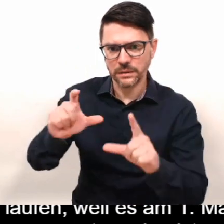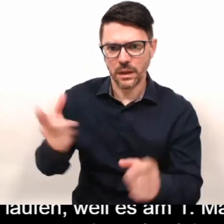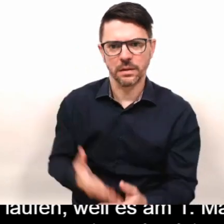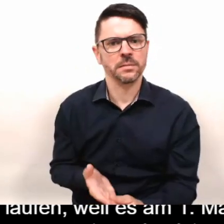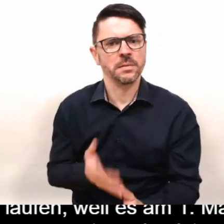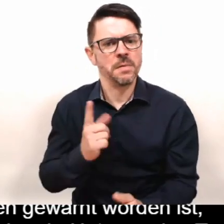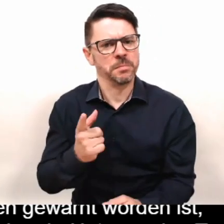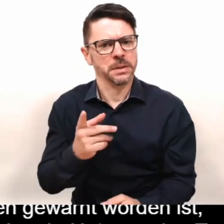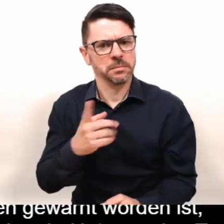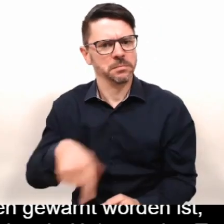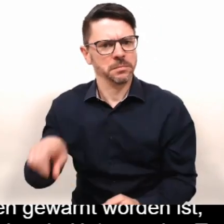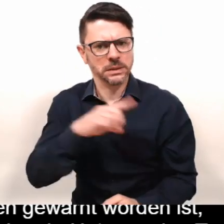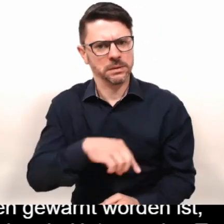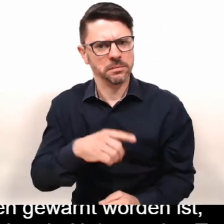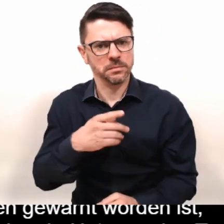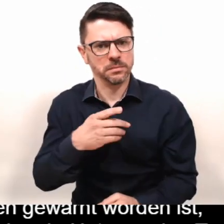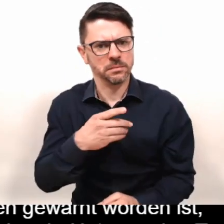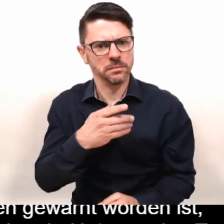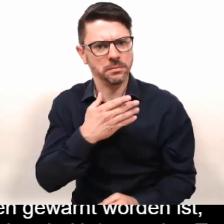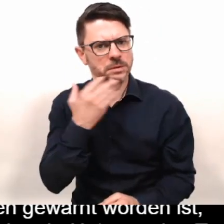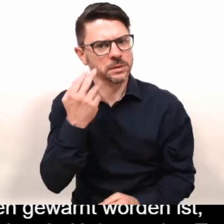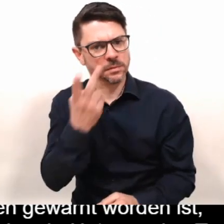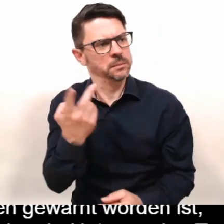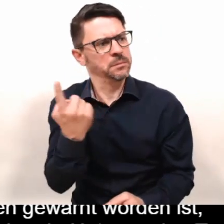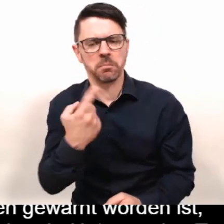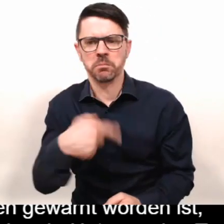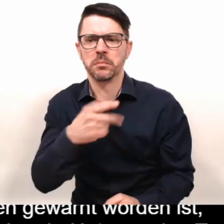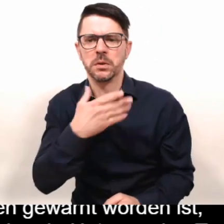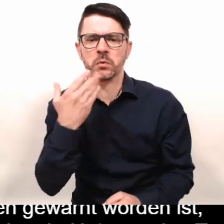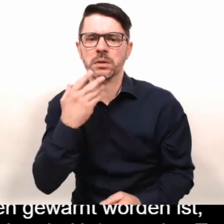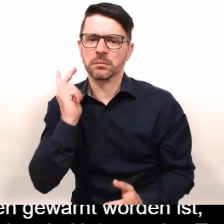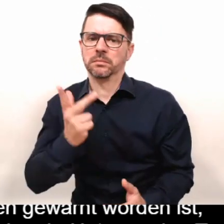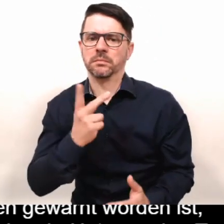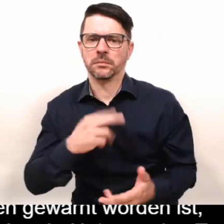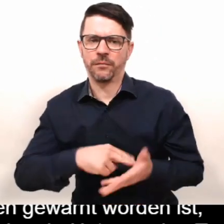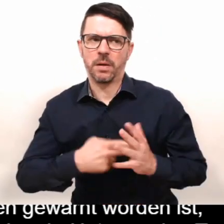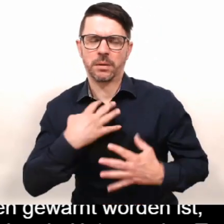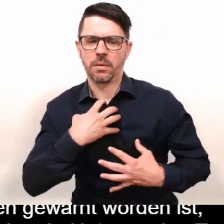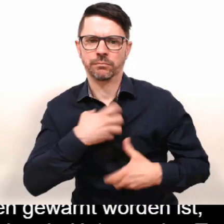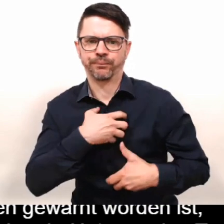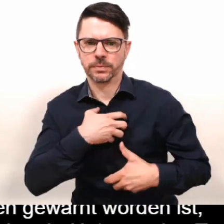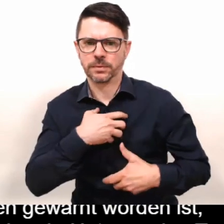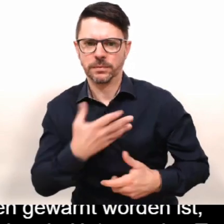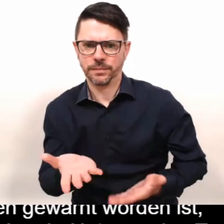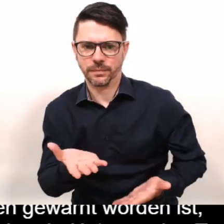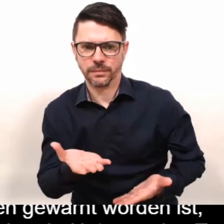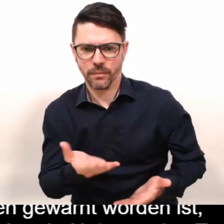war man da erstmal nicht so drauf eingestellt? Ja, vielen Dank.